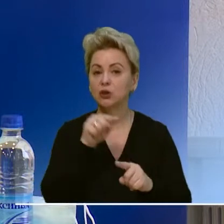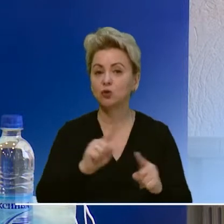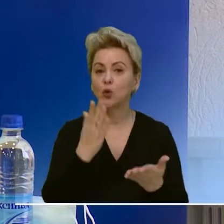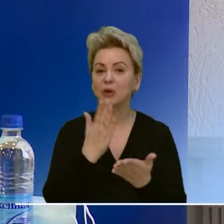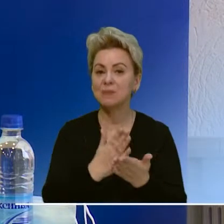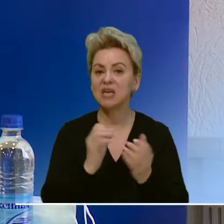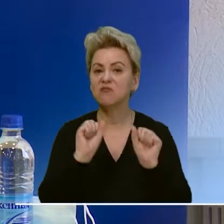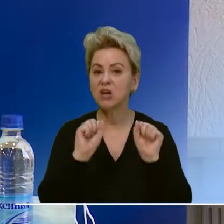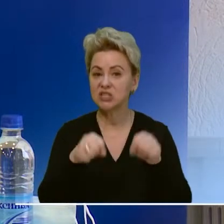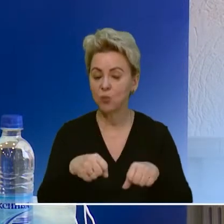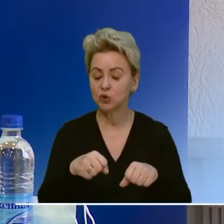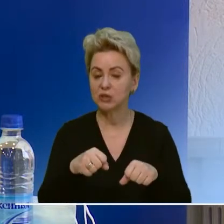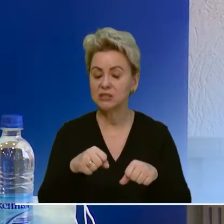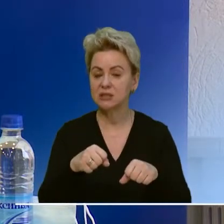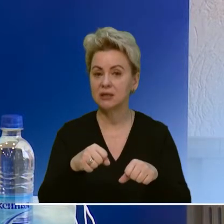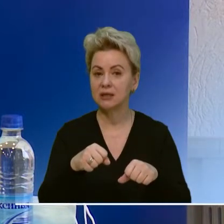иметь